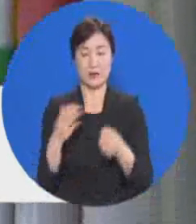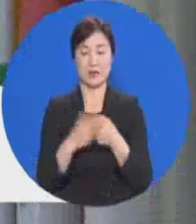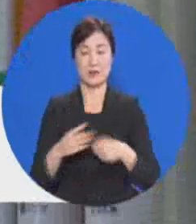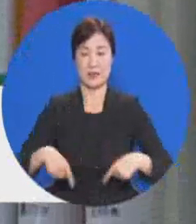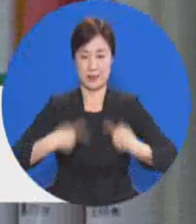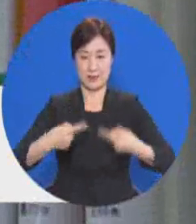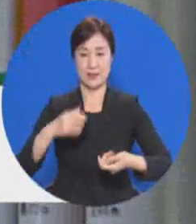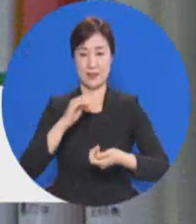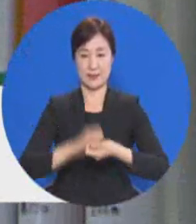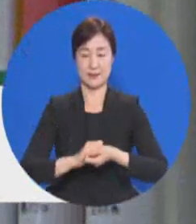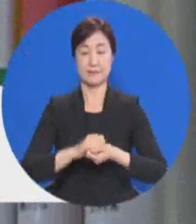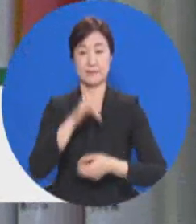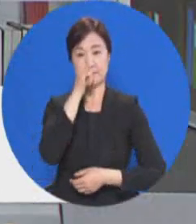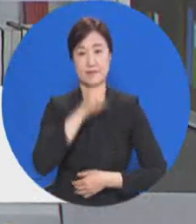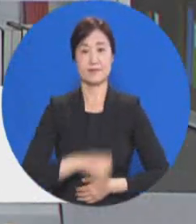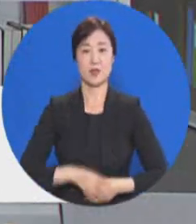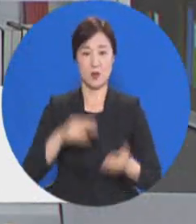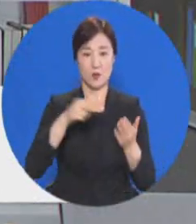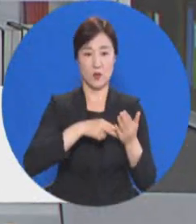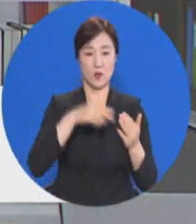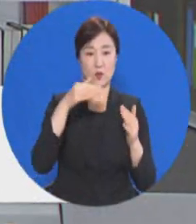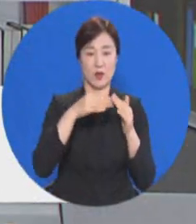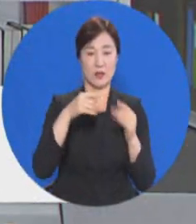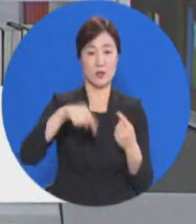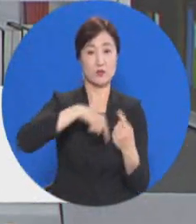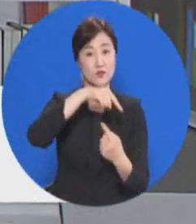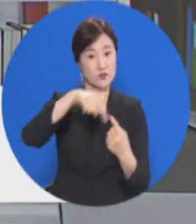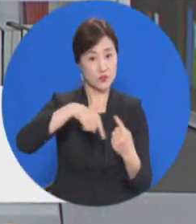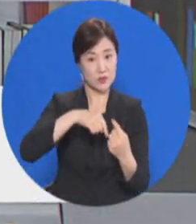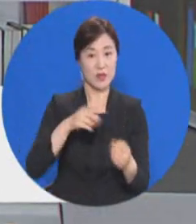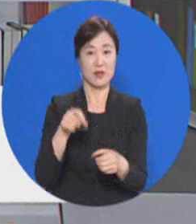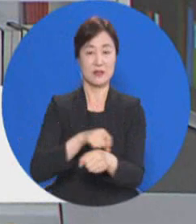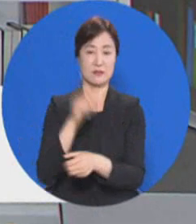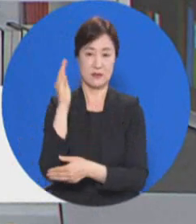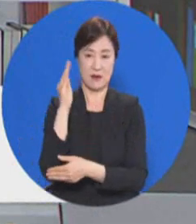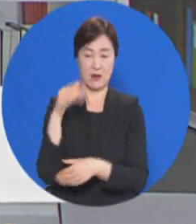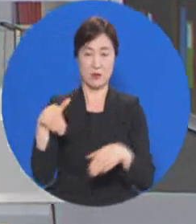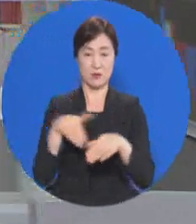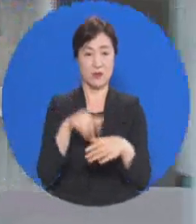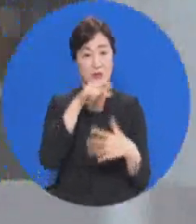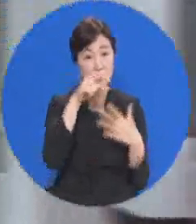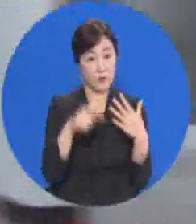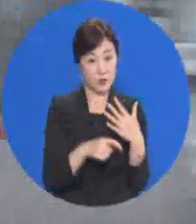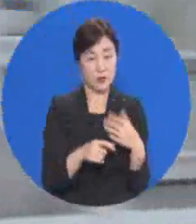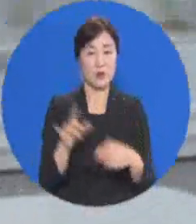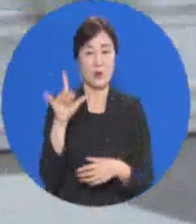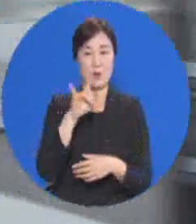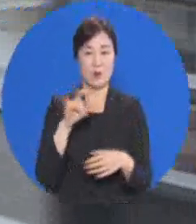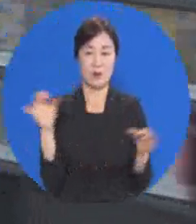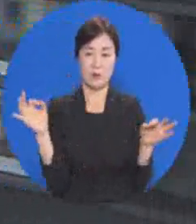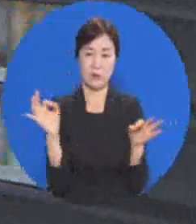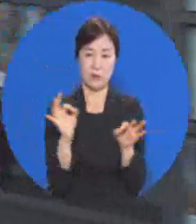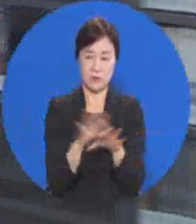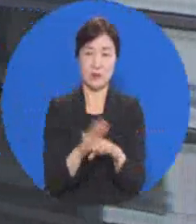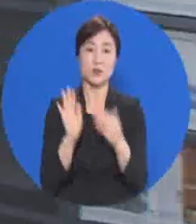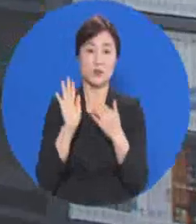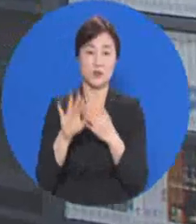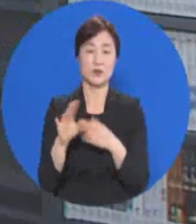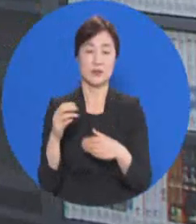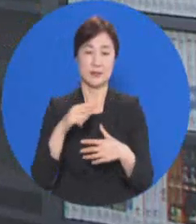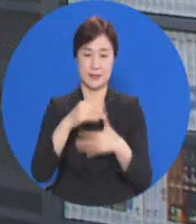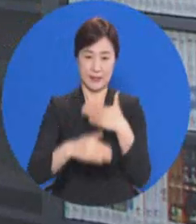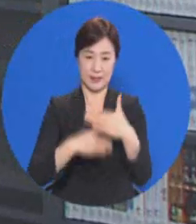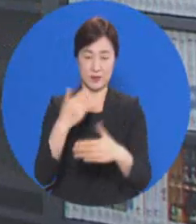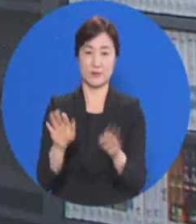밝혔습니다. 또 도서관에서 운영하던 특강 등의 문화 프로그램은 코로나 사태가 안정기에 접어든 이후